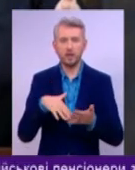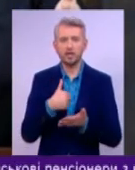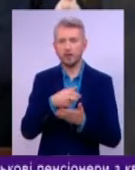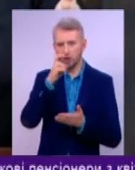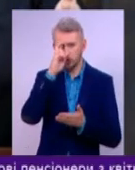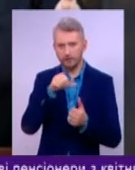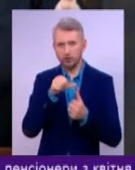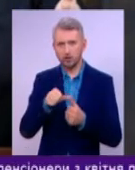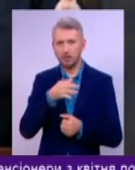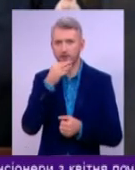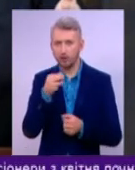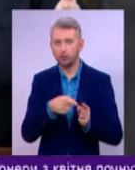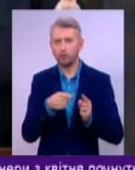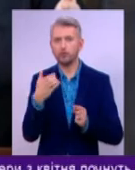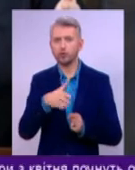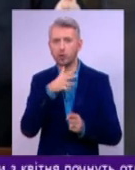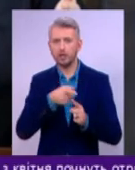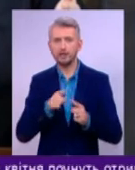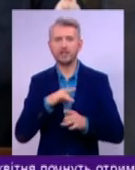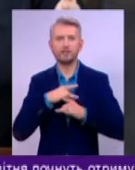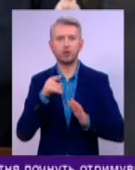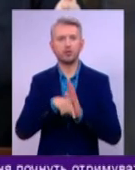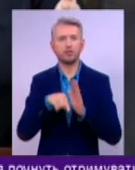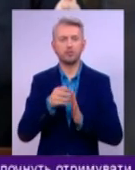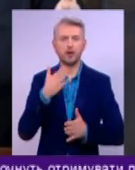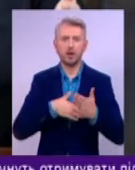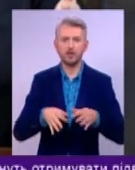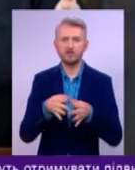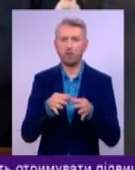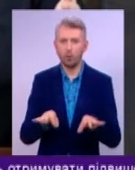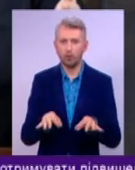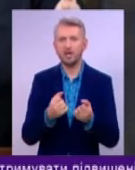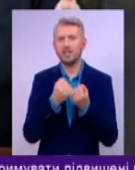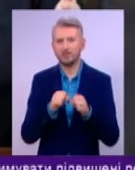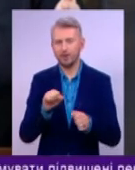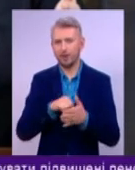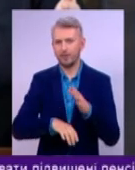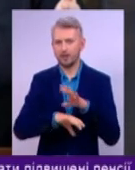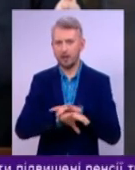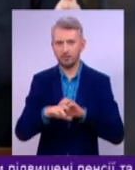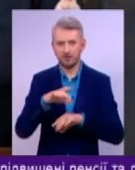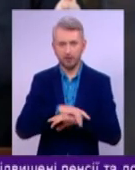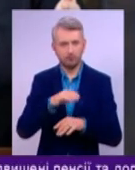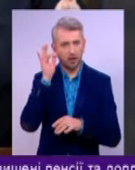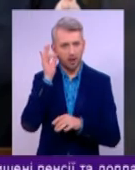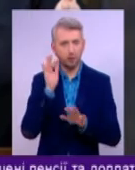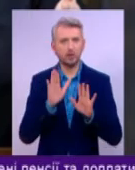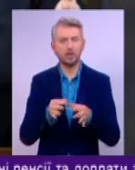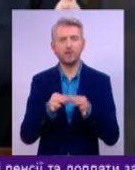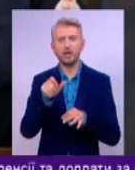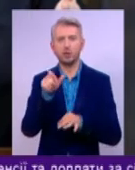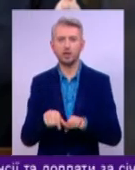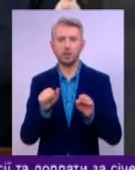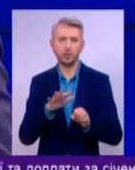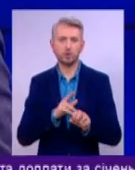держави, зокрема, сказано, впродовж століть це свято символізує радість, свободу та звільнення від рабства. Нагадує нам, що тільки вільна людина може